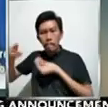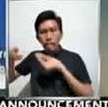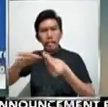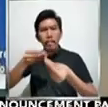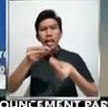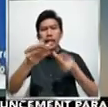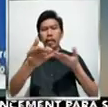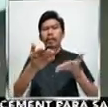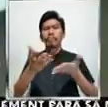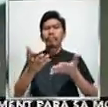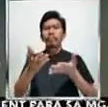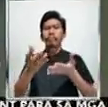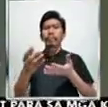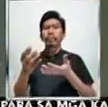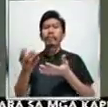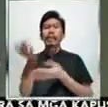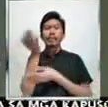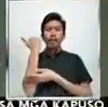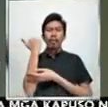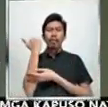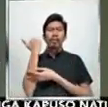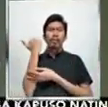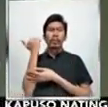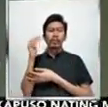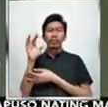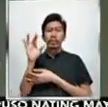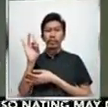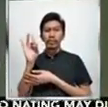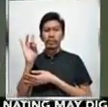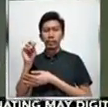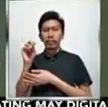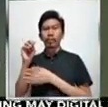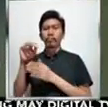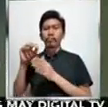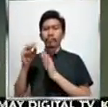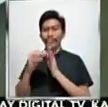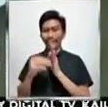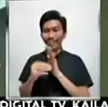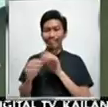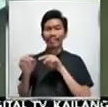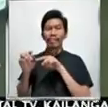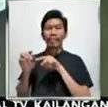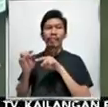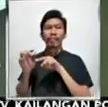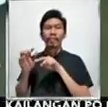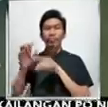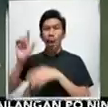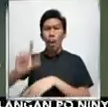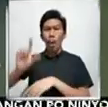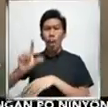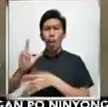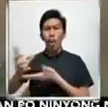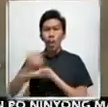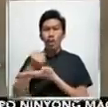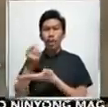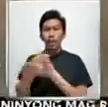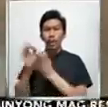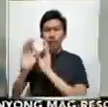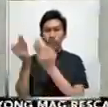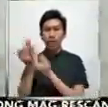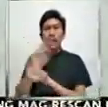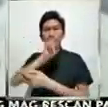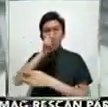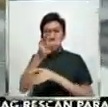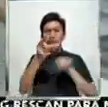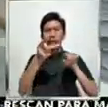18 milyong low-income families lang. Target naman matulungan ng ikalawang bugso ng ayuda ang mga mahihirap na pamilyang